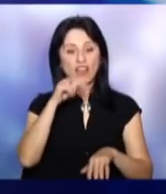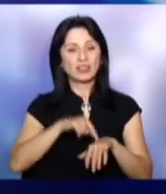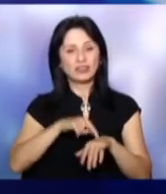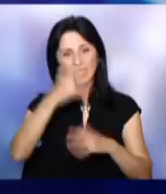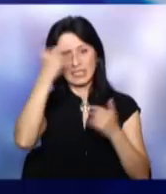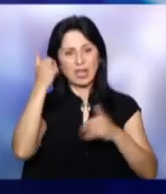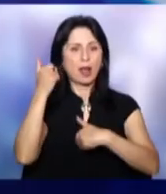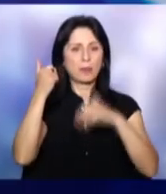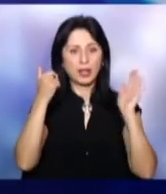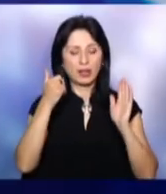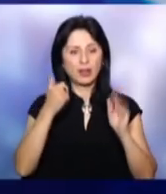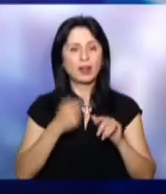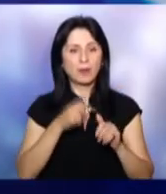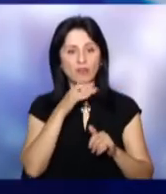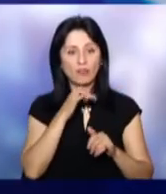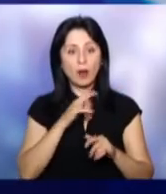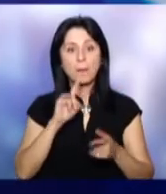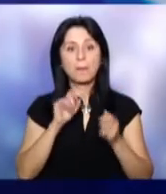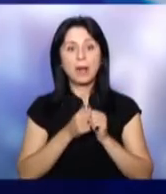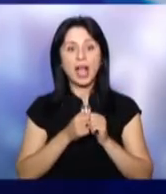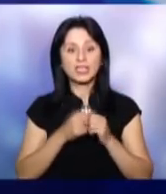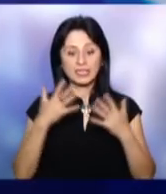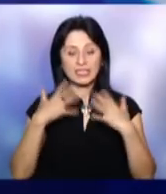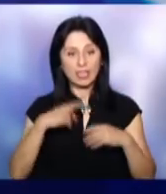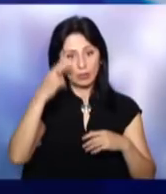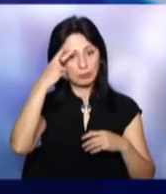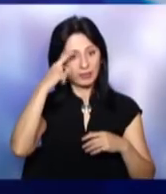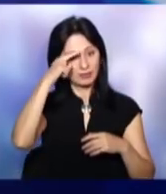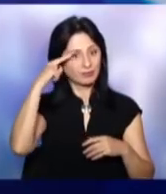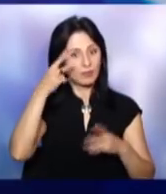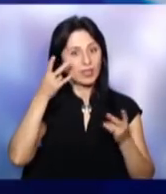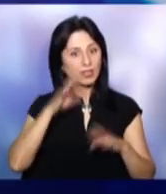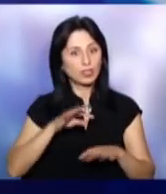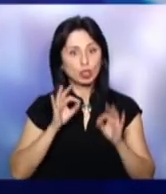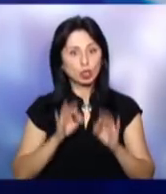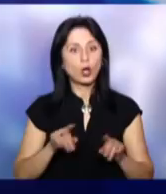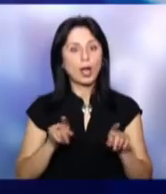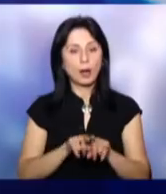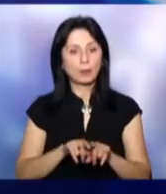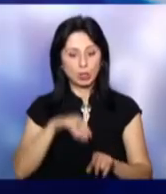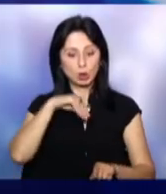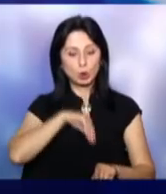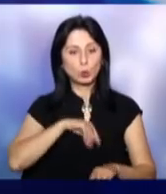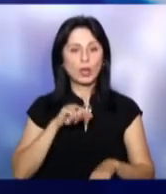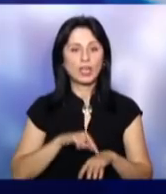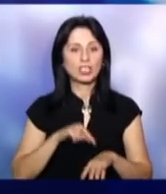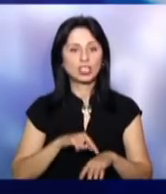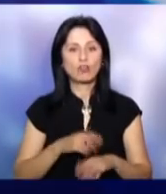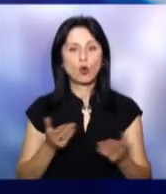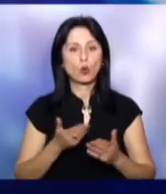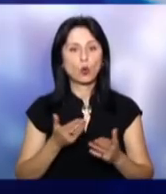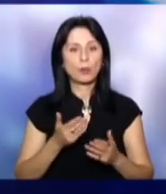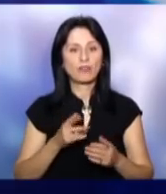თუ სპეციალურად არ გავიხსენე, მაგრამ ახსოვს ჩემს ხეულს ნაიარევის სახით. აი სწორედ ასევია სულიერი განცდები,